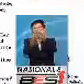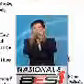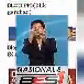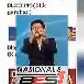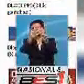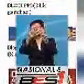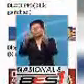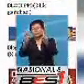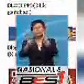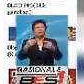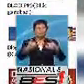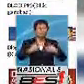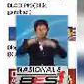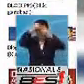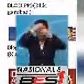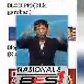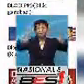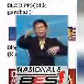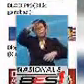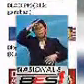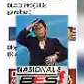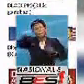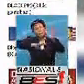1976 tur diisytihar sebagai Bapa pembangunan